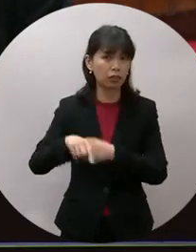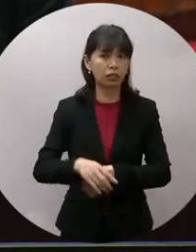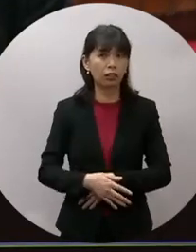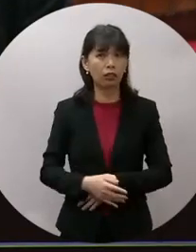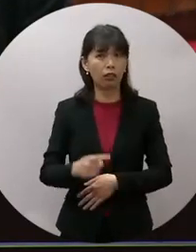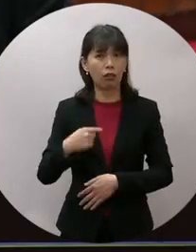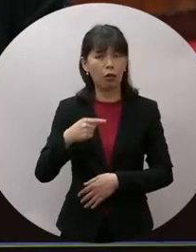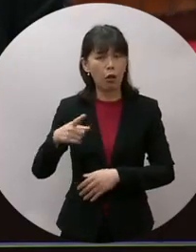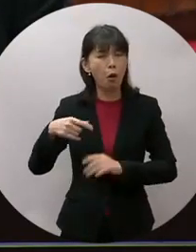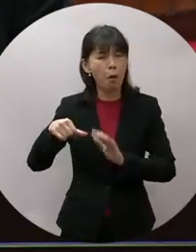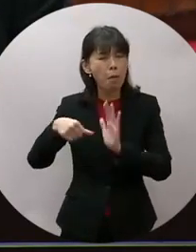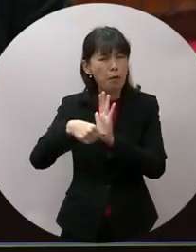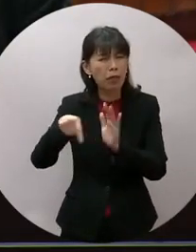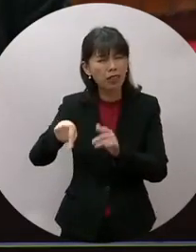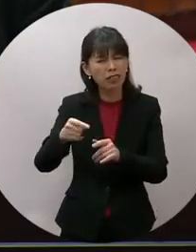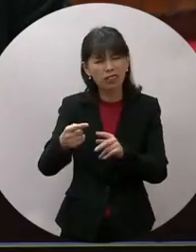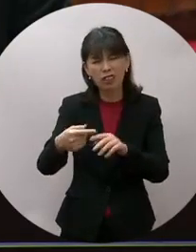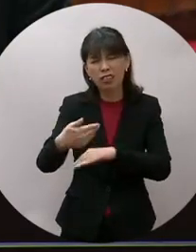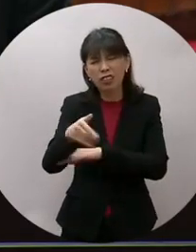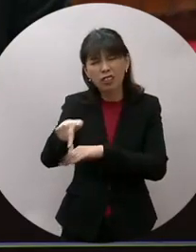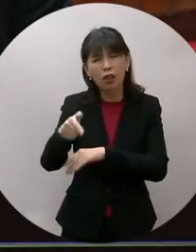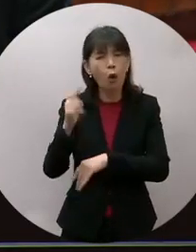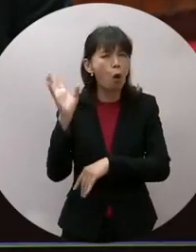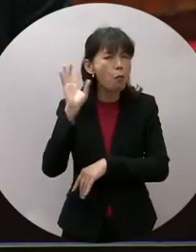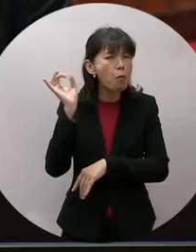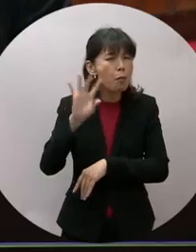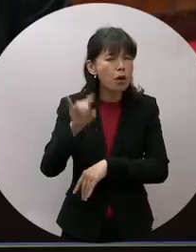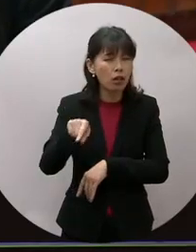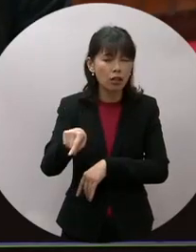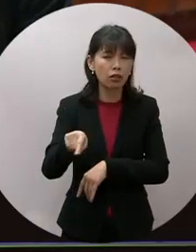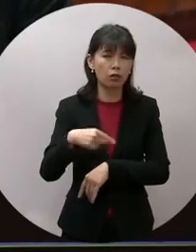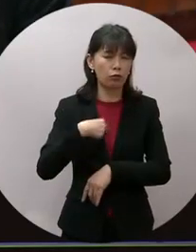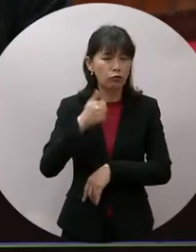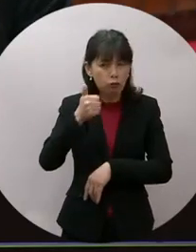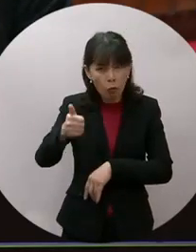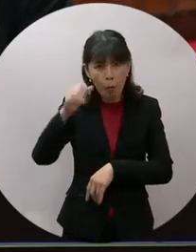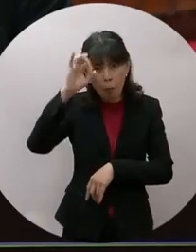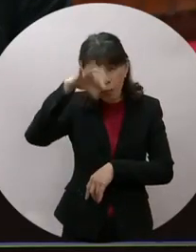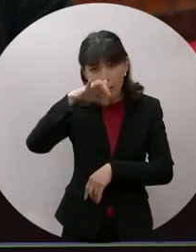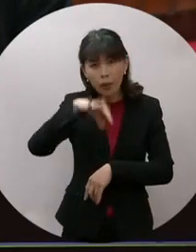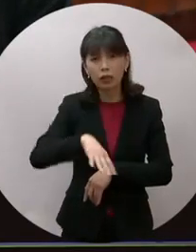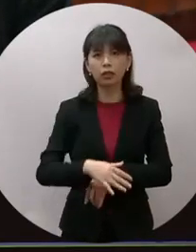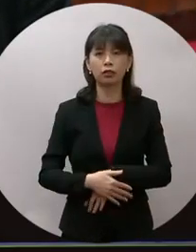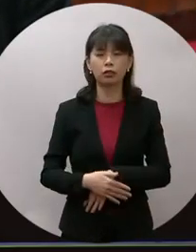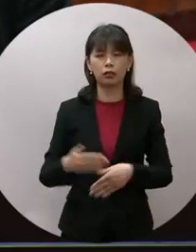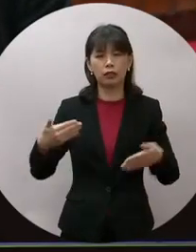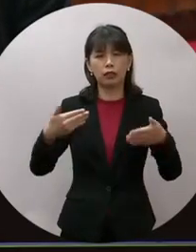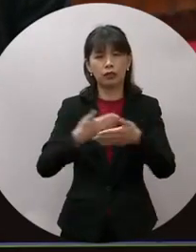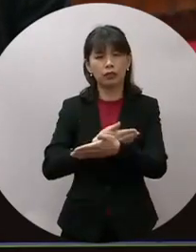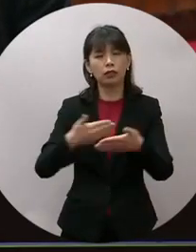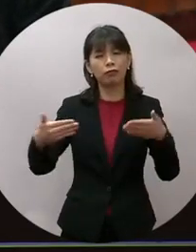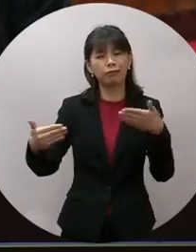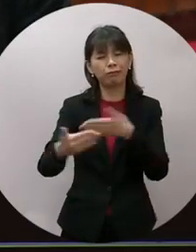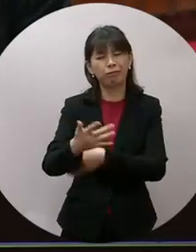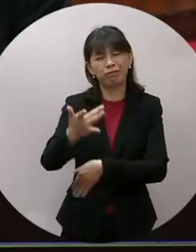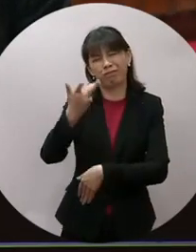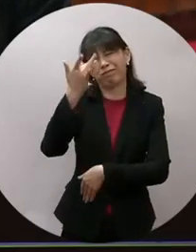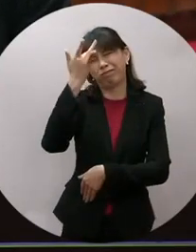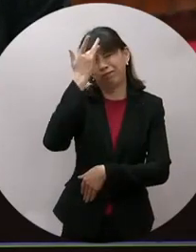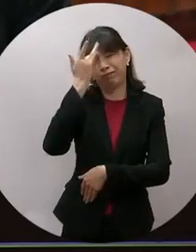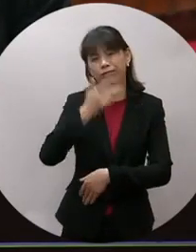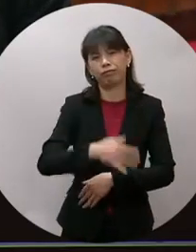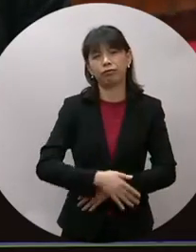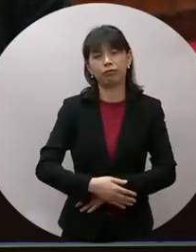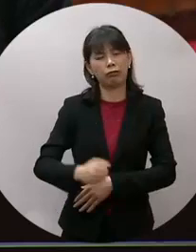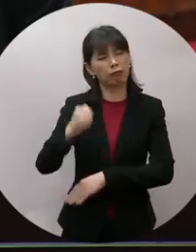过的一个地方，我去看了他们，我发现他们的交通的正义、行的正义、居